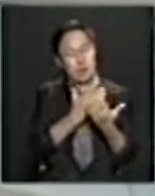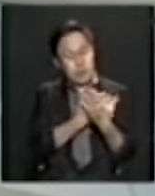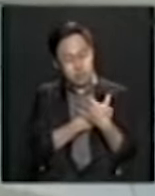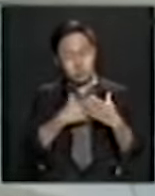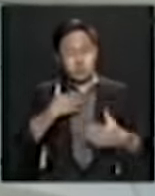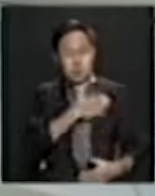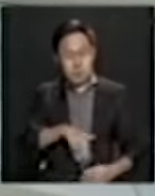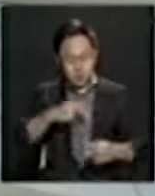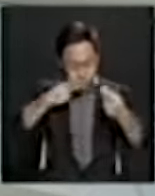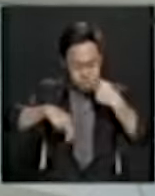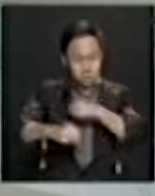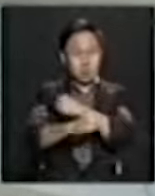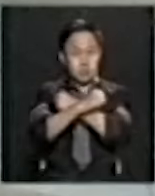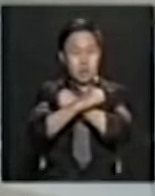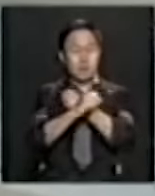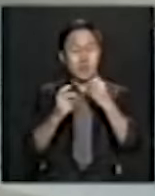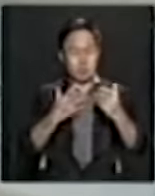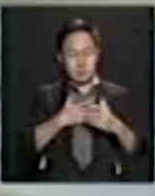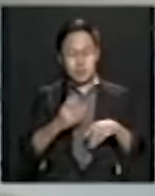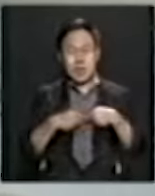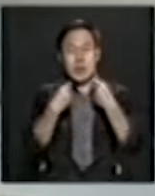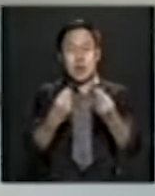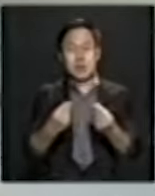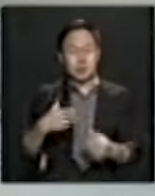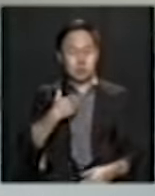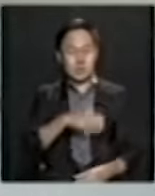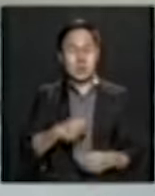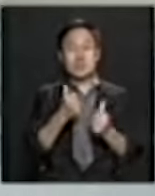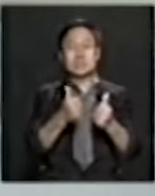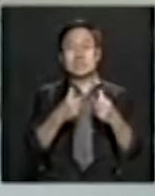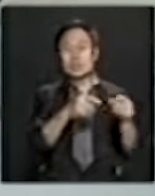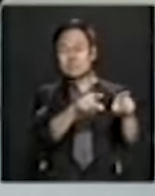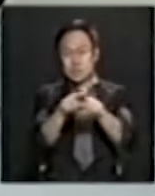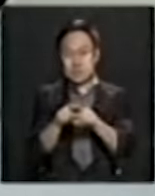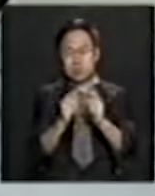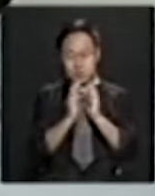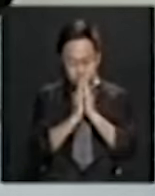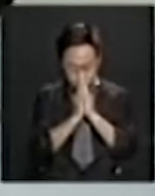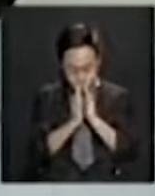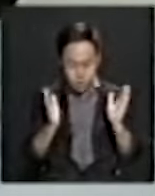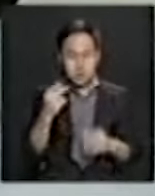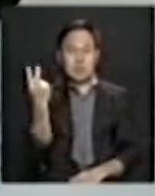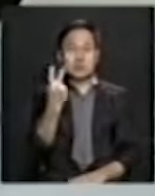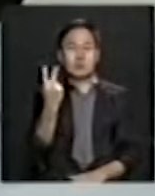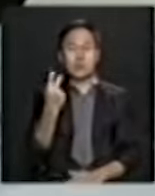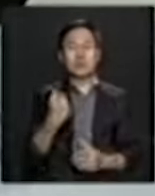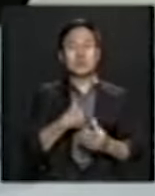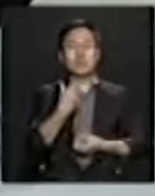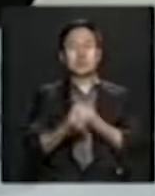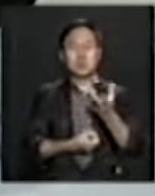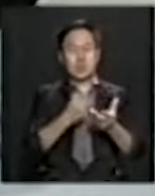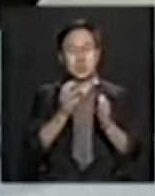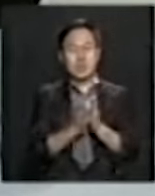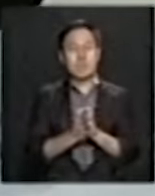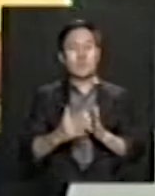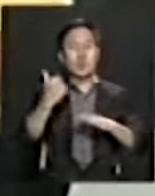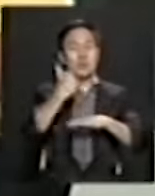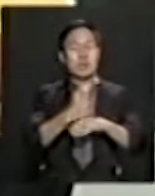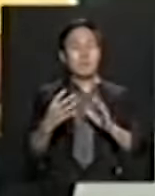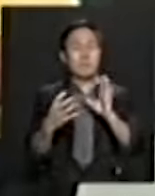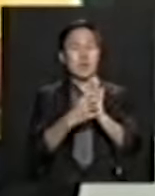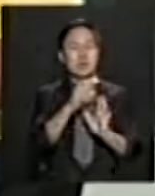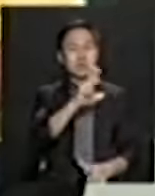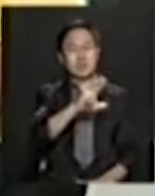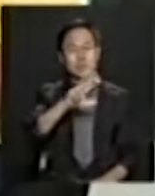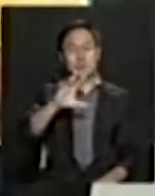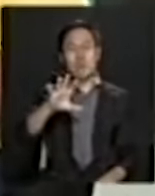ทรนด์ในการให้สุขภาพดีแก่คนอื่นด้วยโอ้วันนี้ขอบคุณมากนะครับทั้ง2 ท่านนะครับคุณชัยวัยภูลาภมงคลผู้ว่าการภาค3350โรตารี่สาก